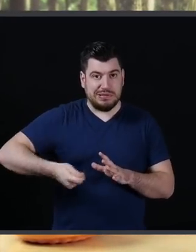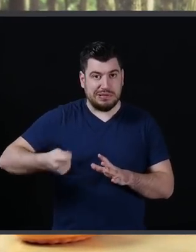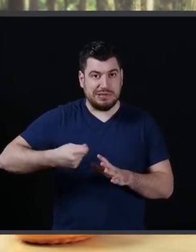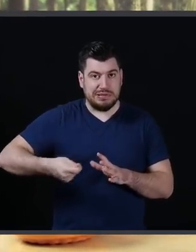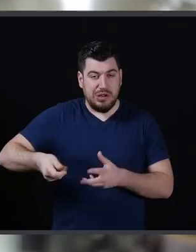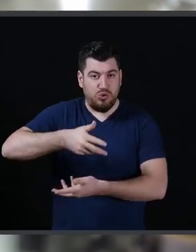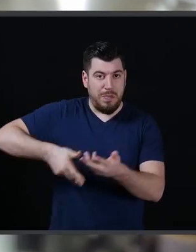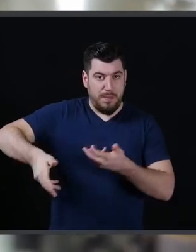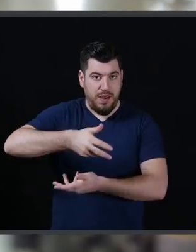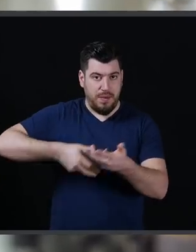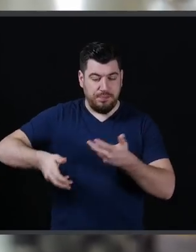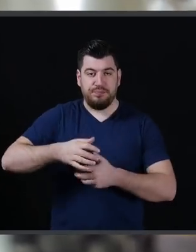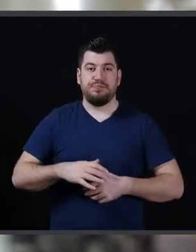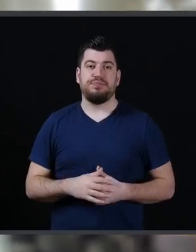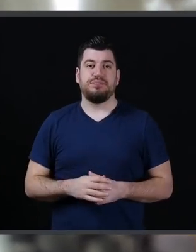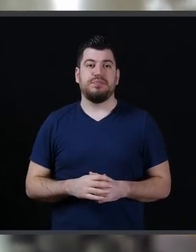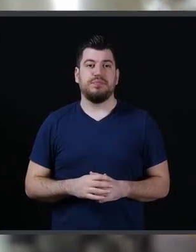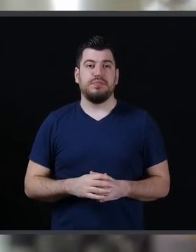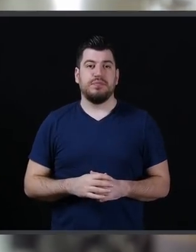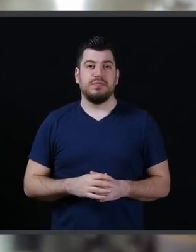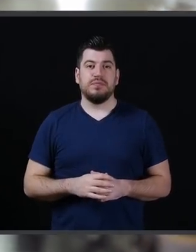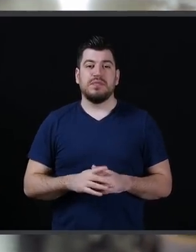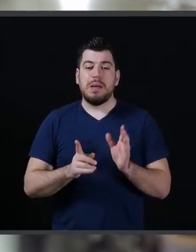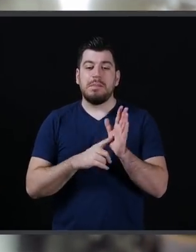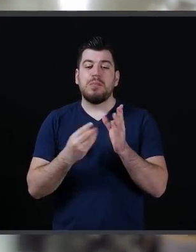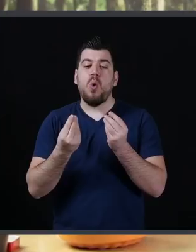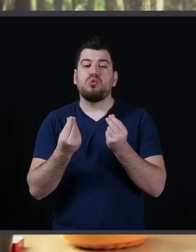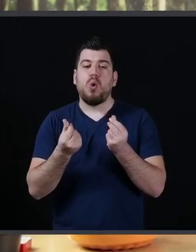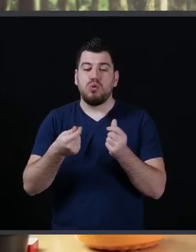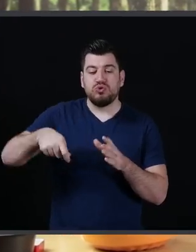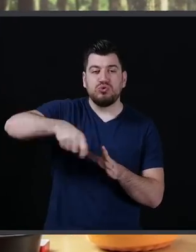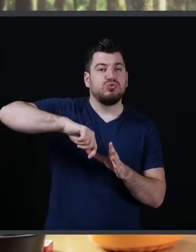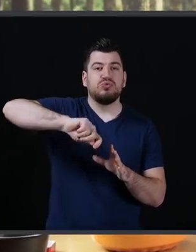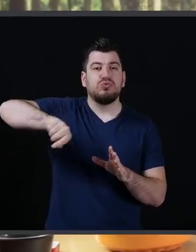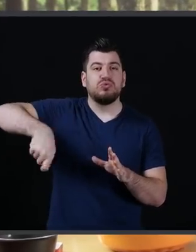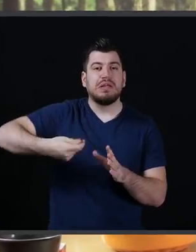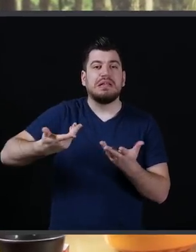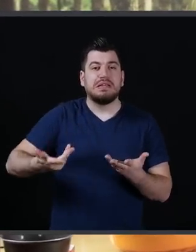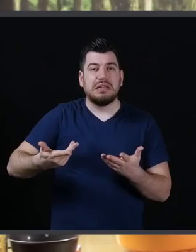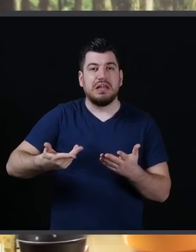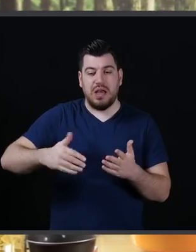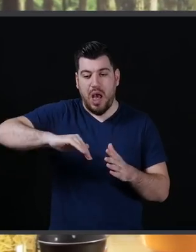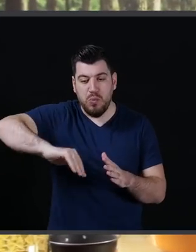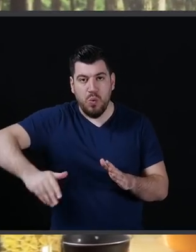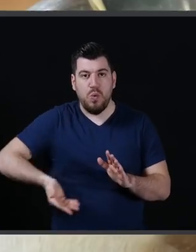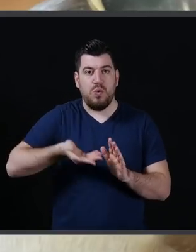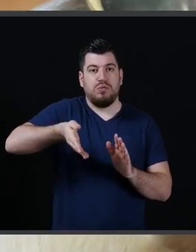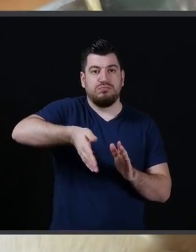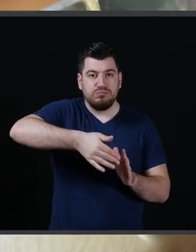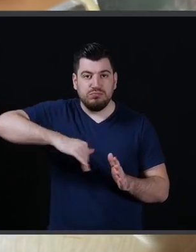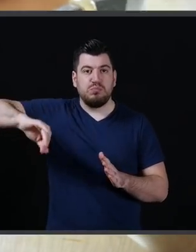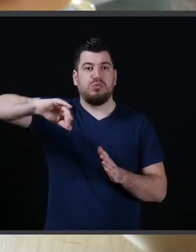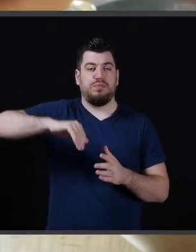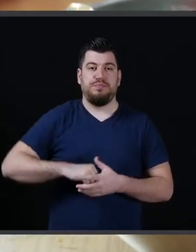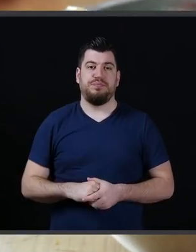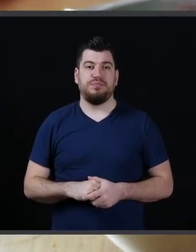Οι κινήσεις μας στη μαρίς πρέπει να είναι συγκεκριμένες Από κάτω προς τα πάνω Έτσι όπως είμαστε θα ρίξουμε όλη την υπόλοιπη μαρέγκα